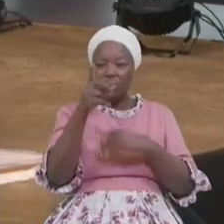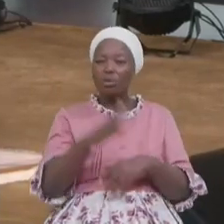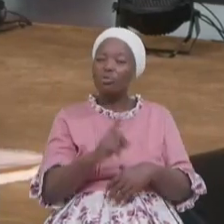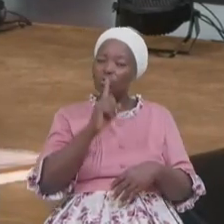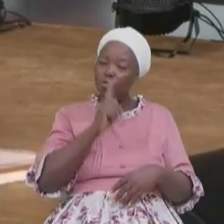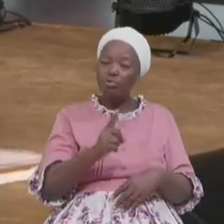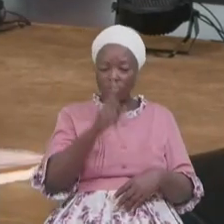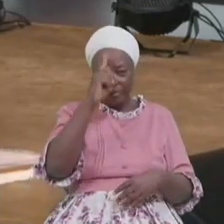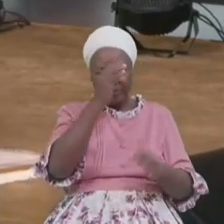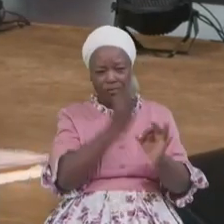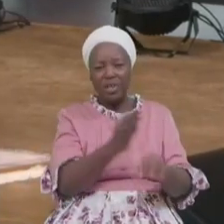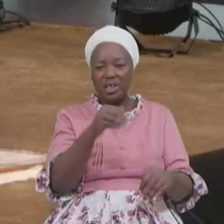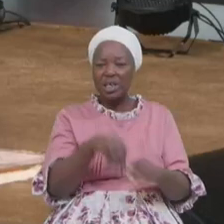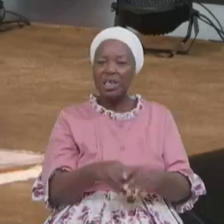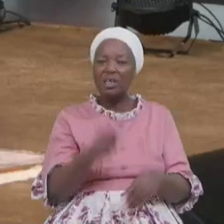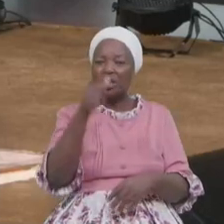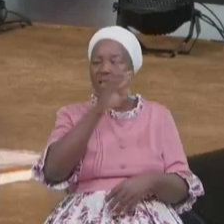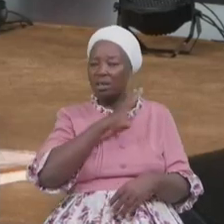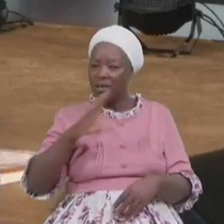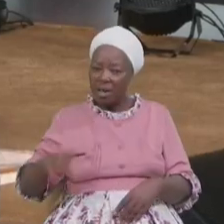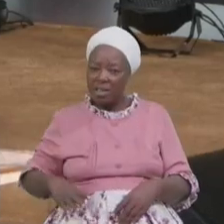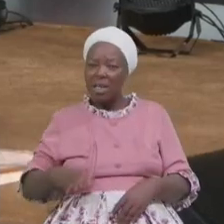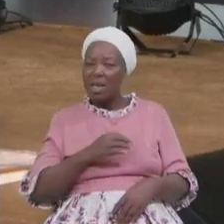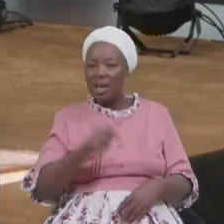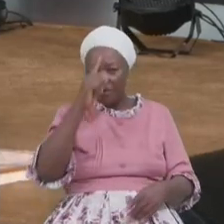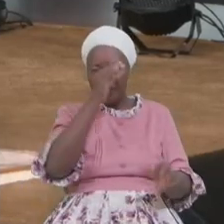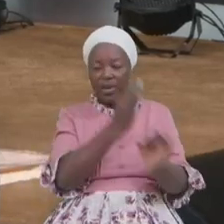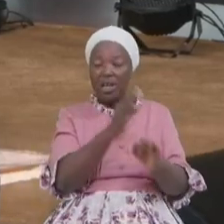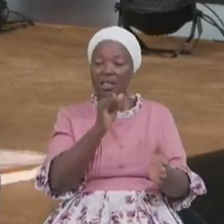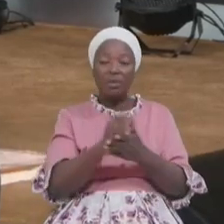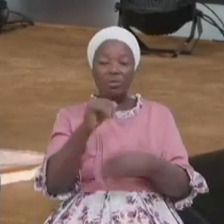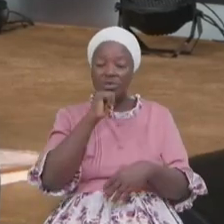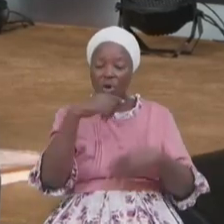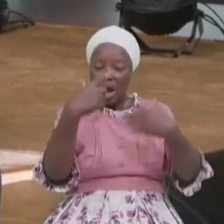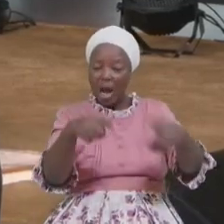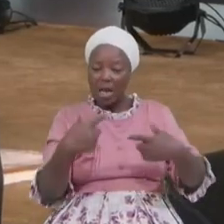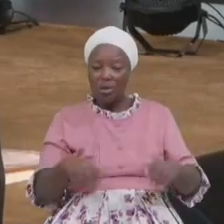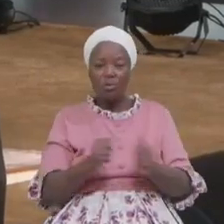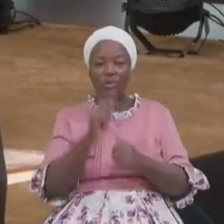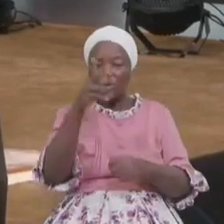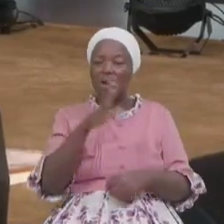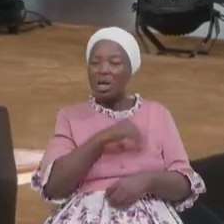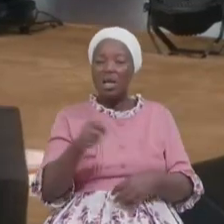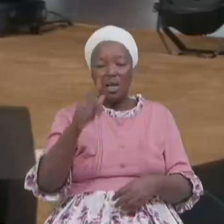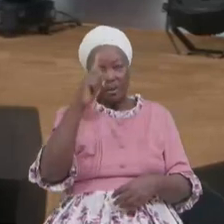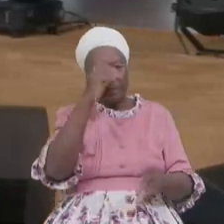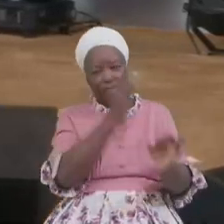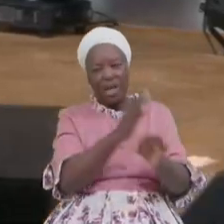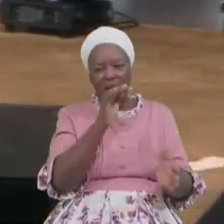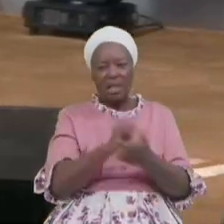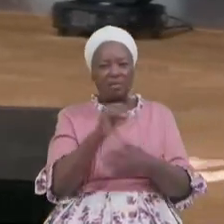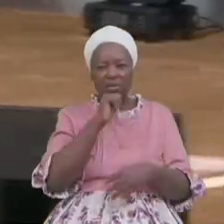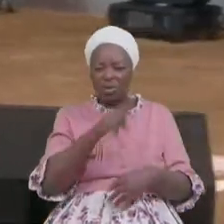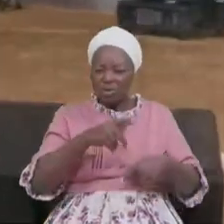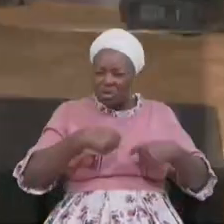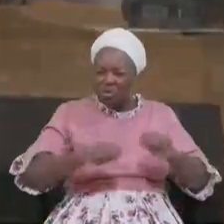en Christ, la foi qui n'argumente pas avec Dieu, la foi qui n'essaie pas